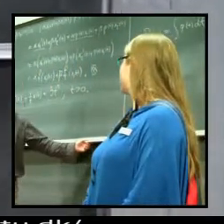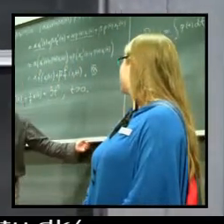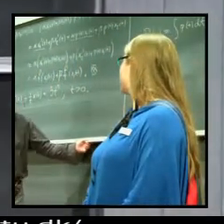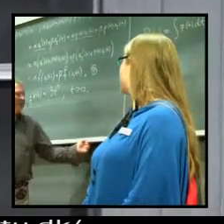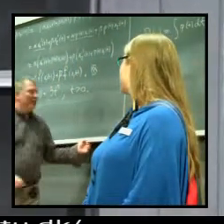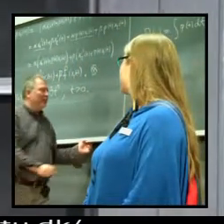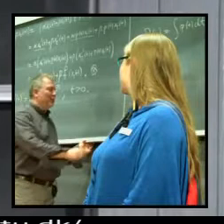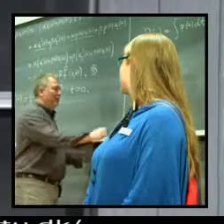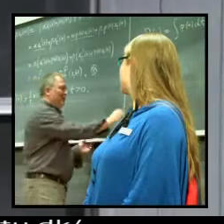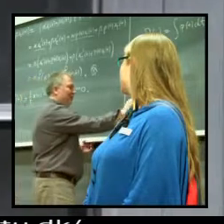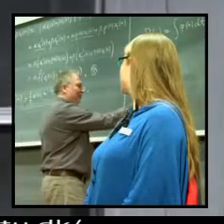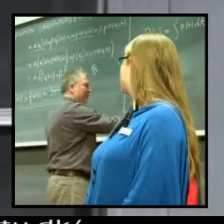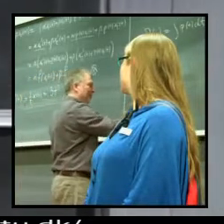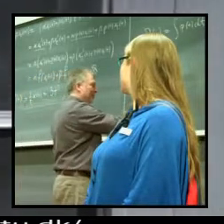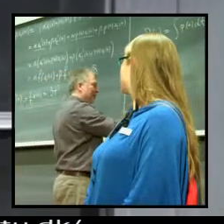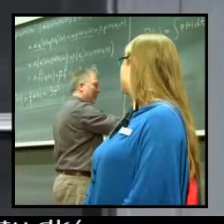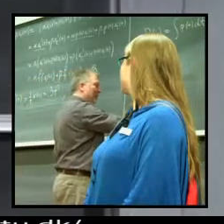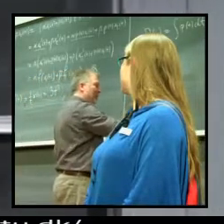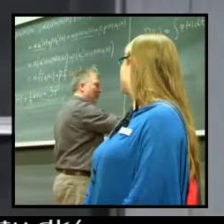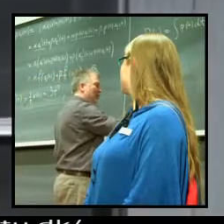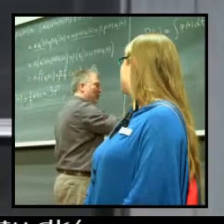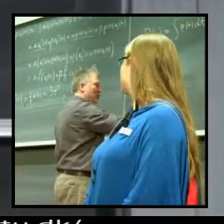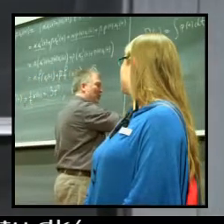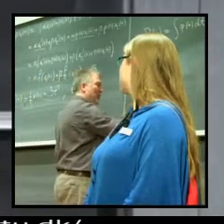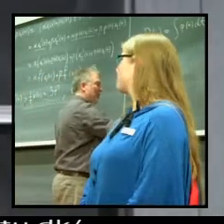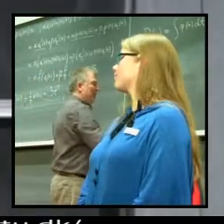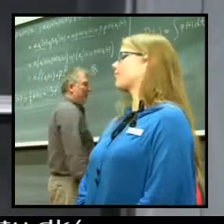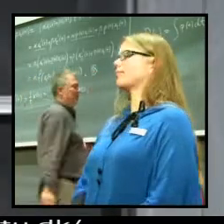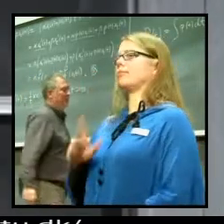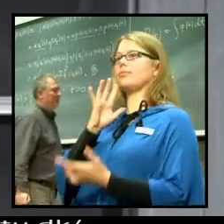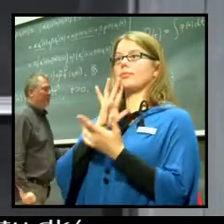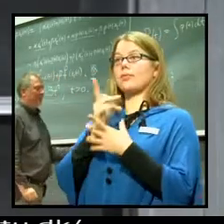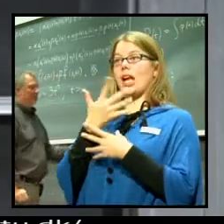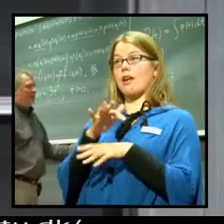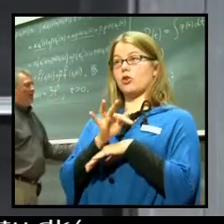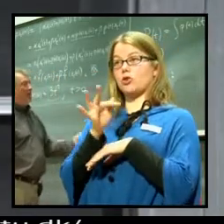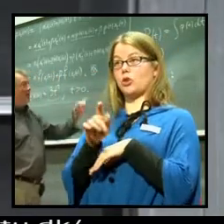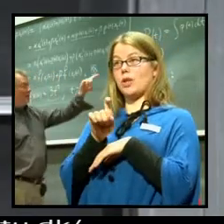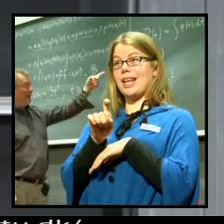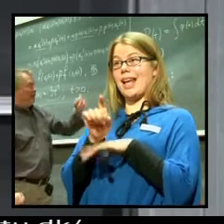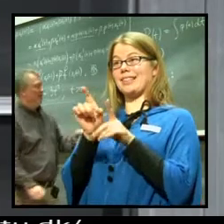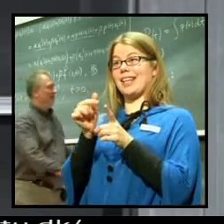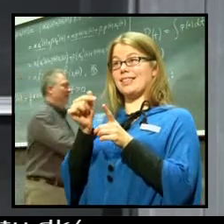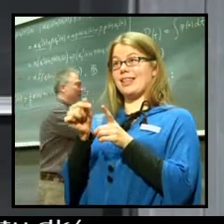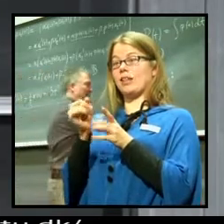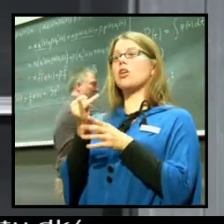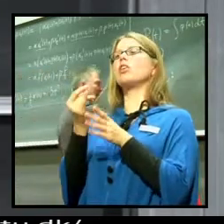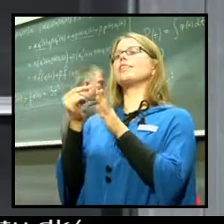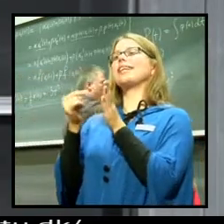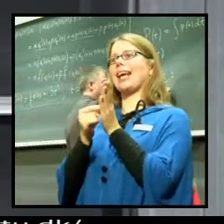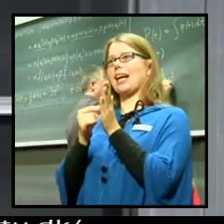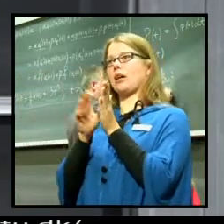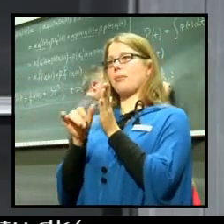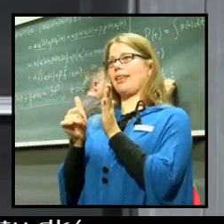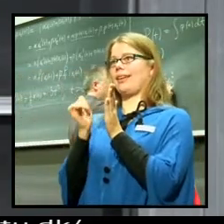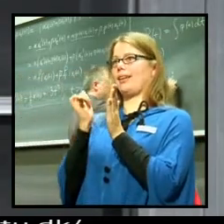Fordi hvis jeg nu tager vores funktion x af t, og jeg så ganger den med den